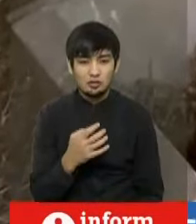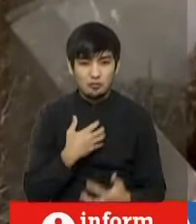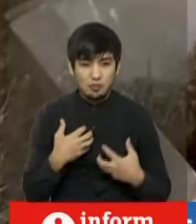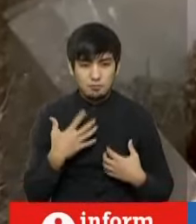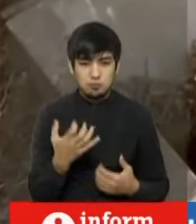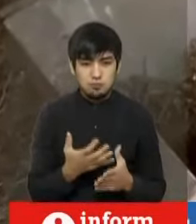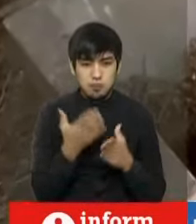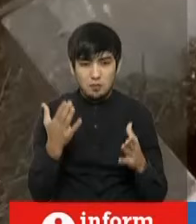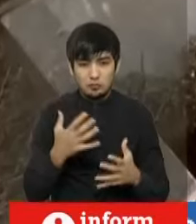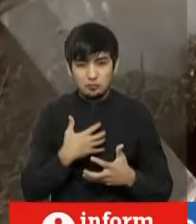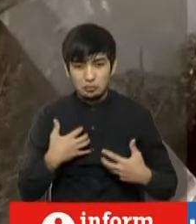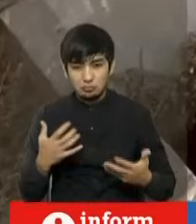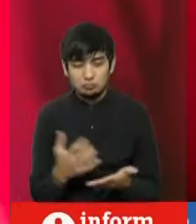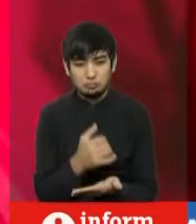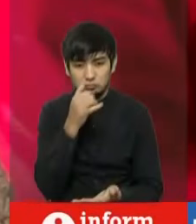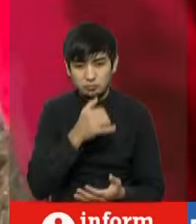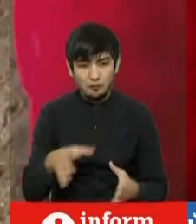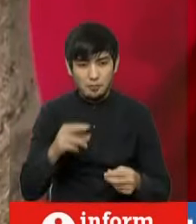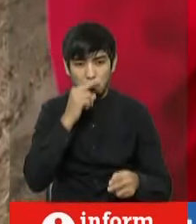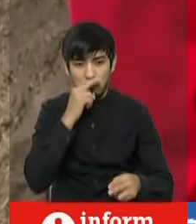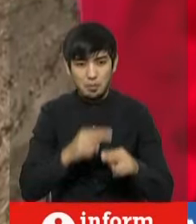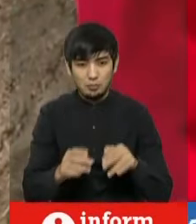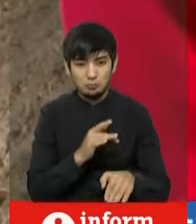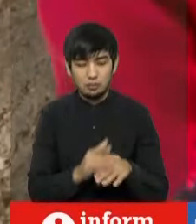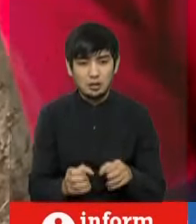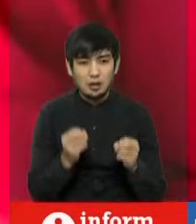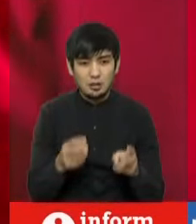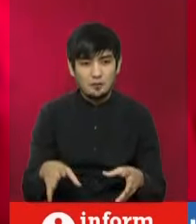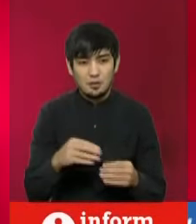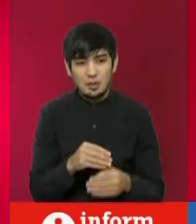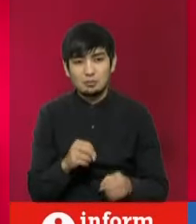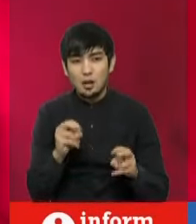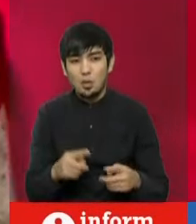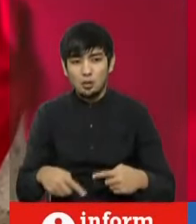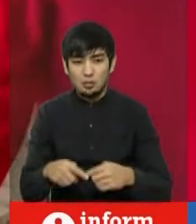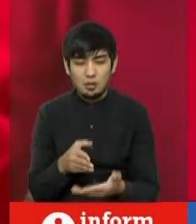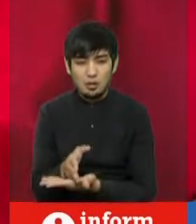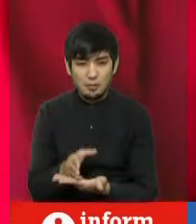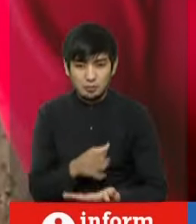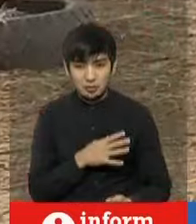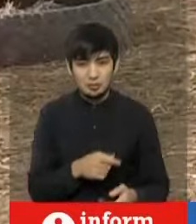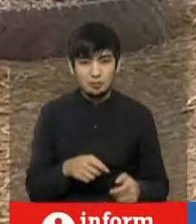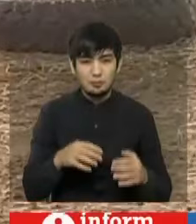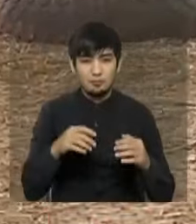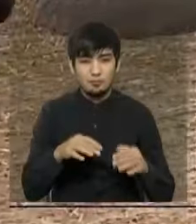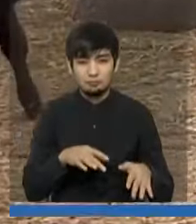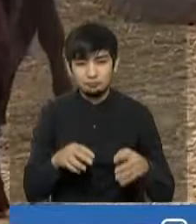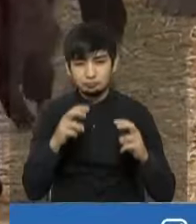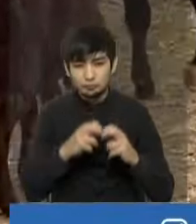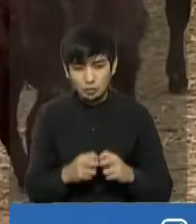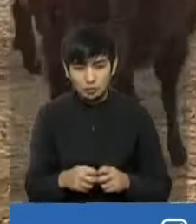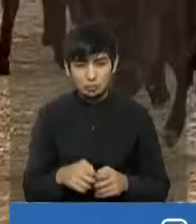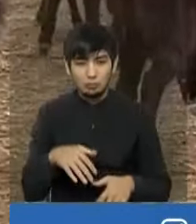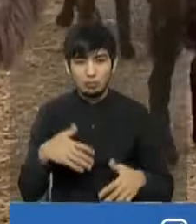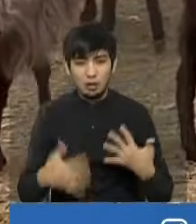ұсақты малын таппай жүрген тұрғындар құзырлы органдардың табалдырығын тоздырып жүр. Олар тергеу өте сылбыр жүріп жатыр деп наразы.